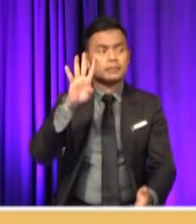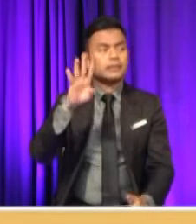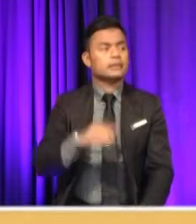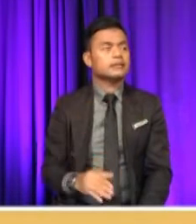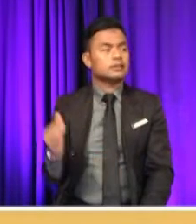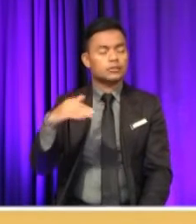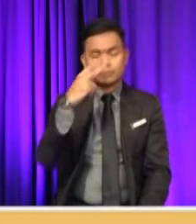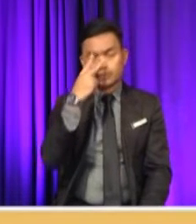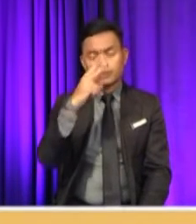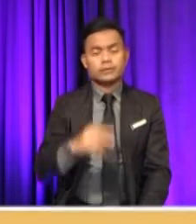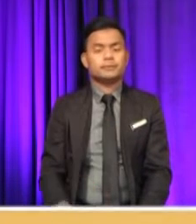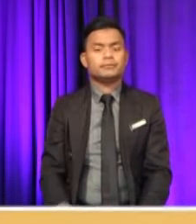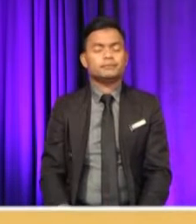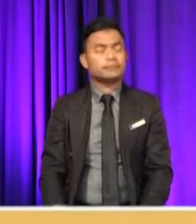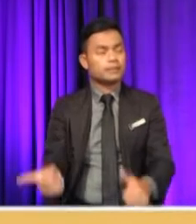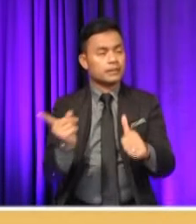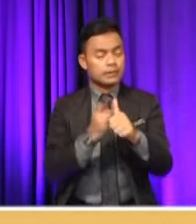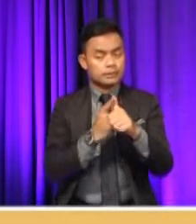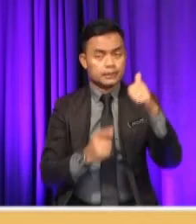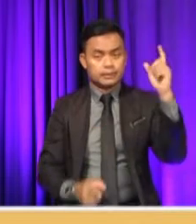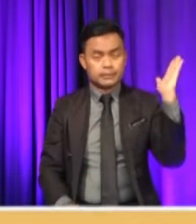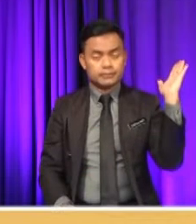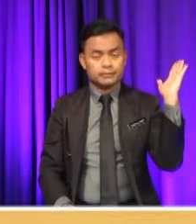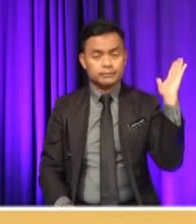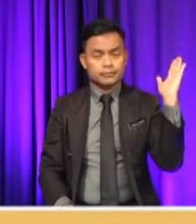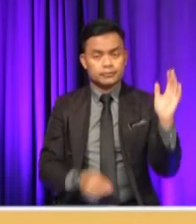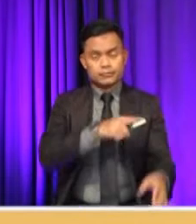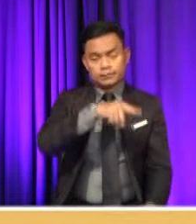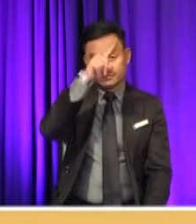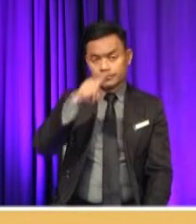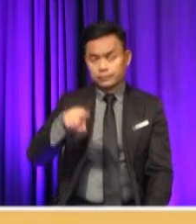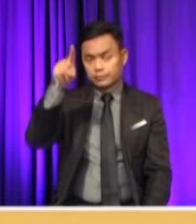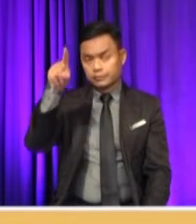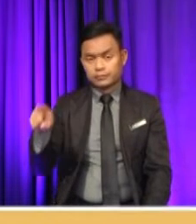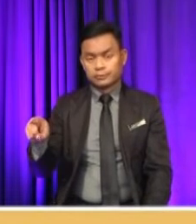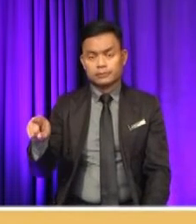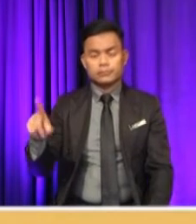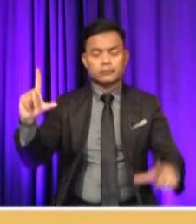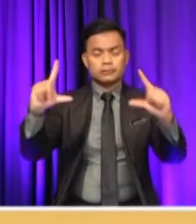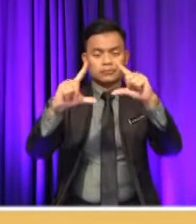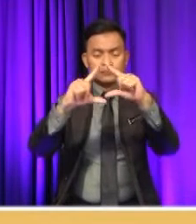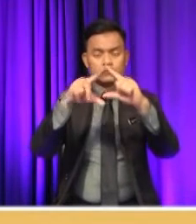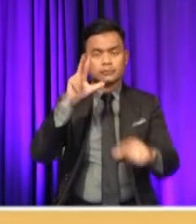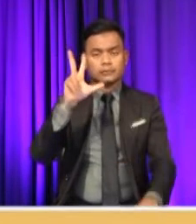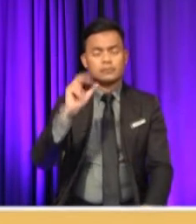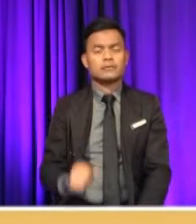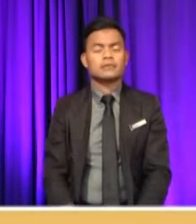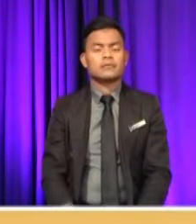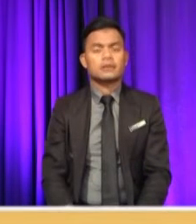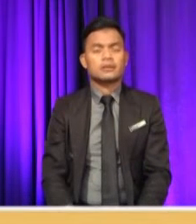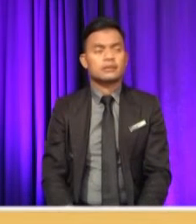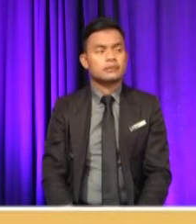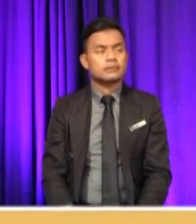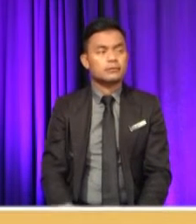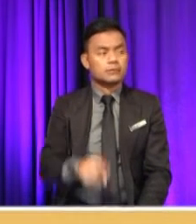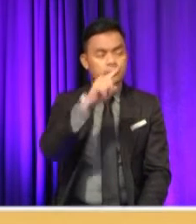Okey, yang pertama kita ada gelombang gerigi ataupun segitiga. Macam tu memang bentuk segitiga. Baik. Okey, gelombang segi empat, senang murid-murid